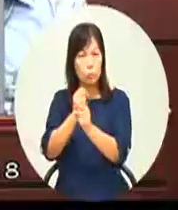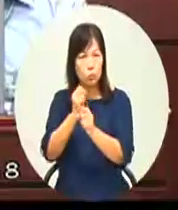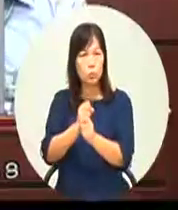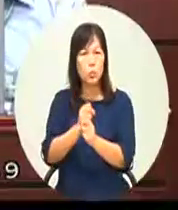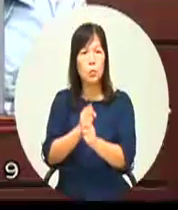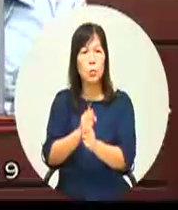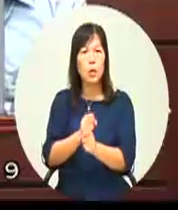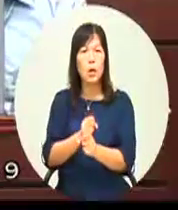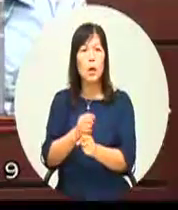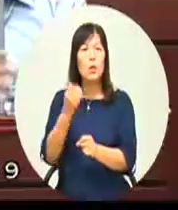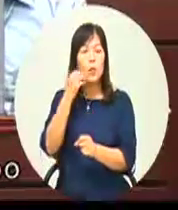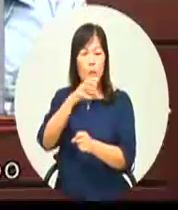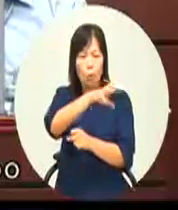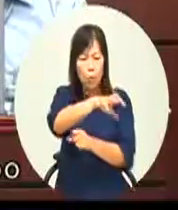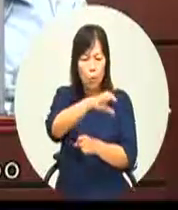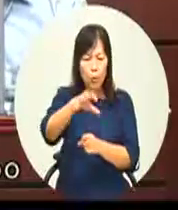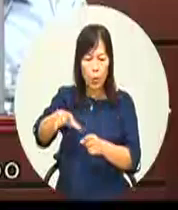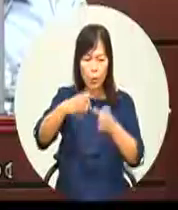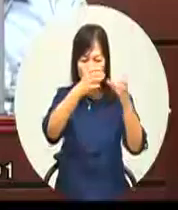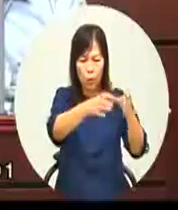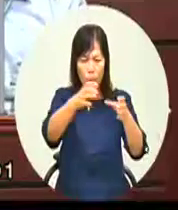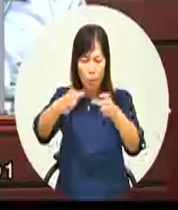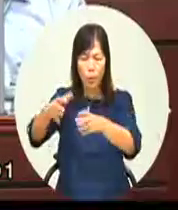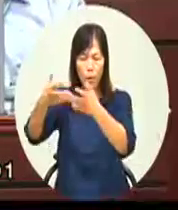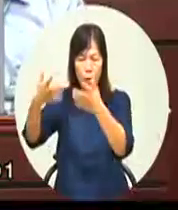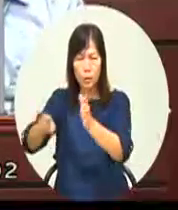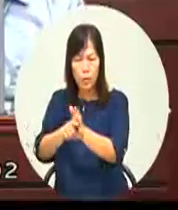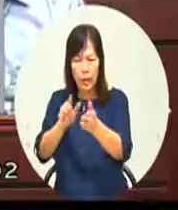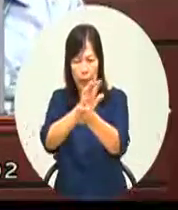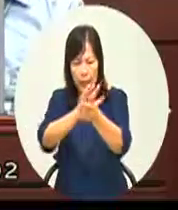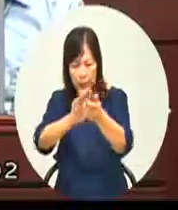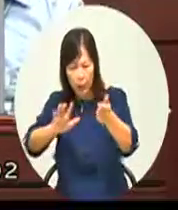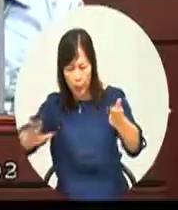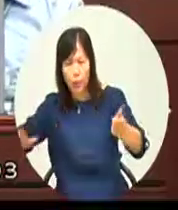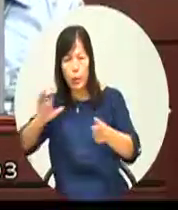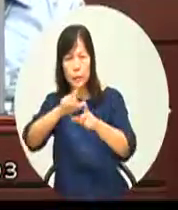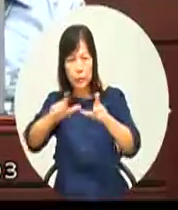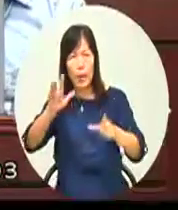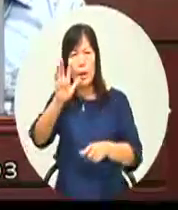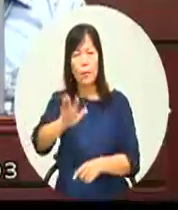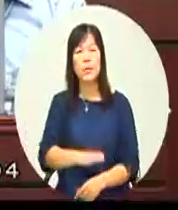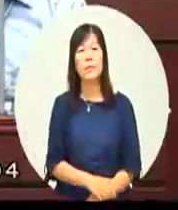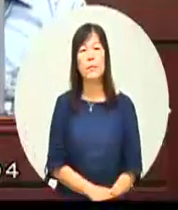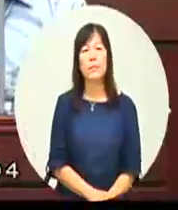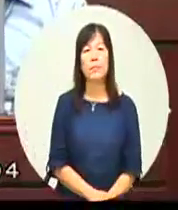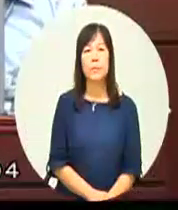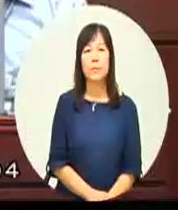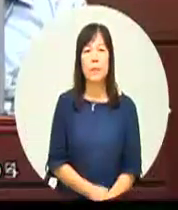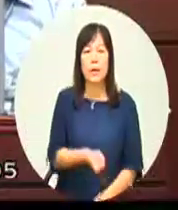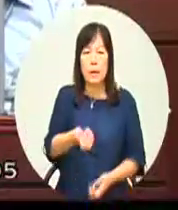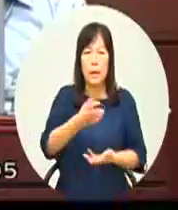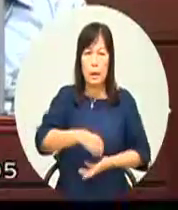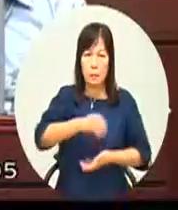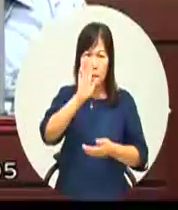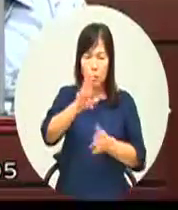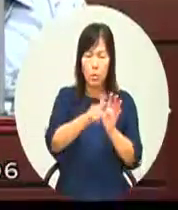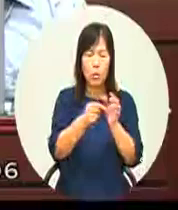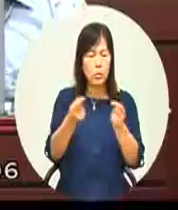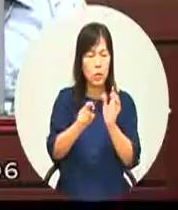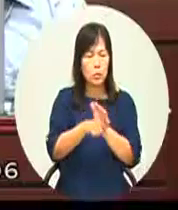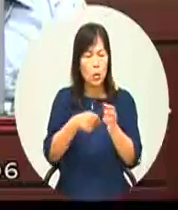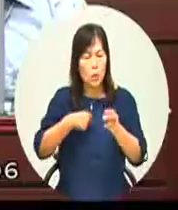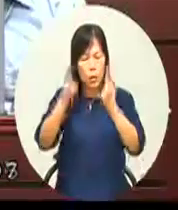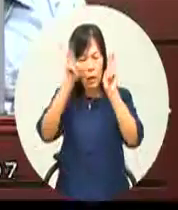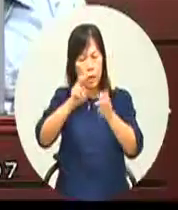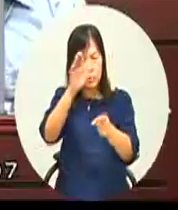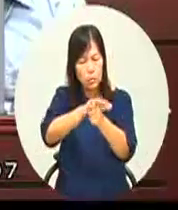们点设的越多，它能够产生的效益就会越大 。 那刚才议员所提到的，会不会有它没有办法